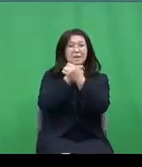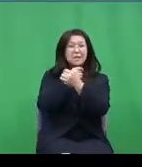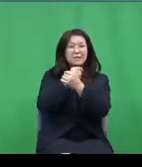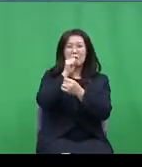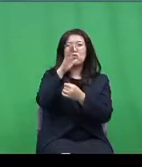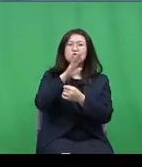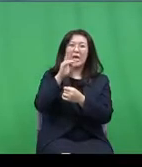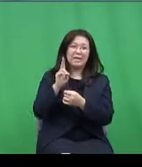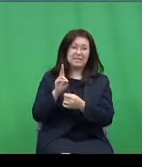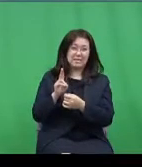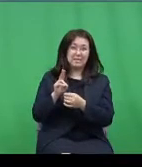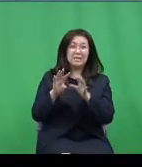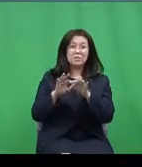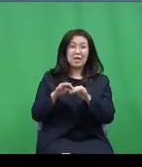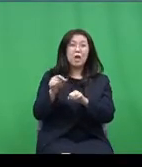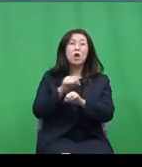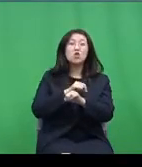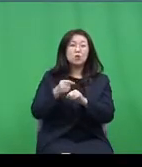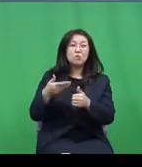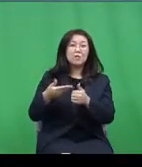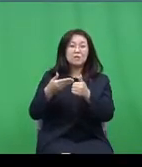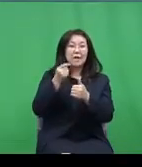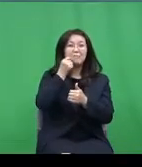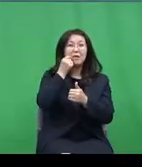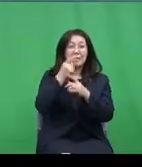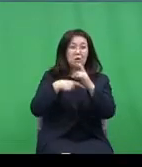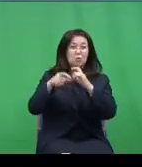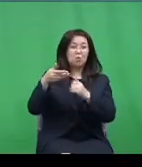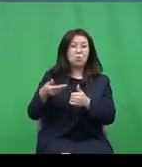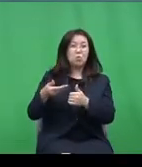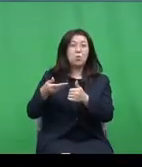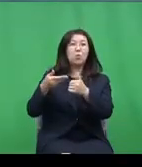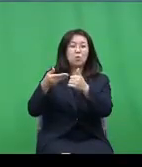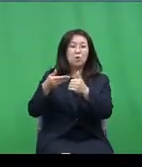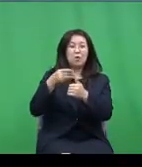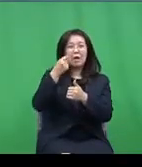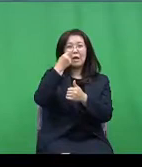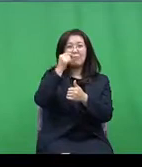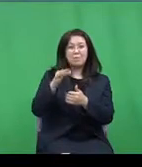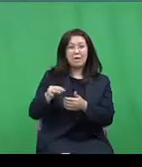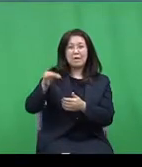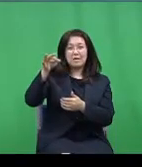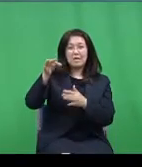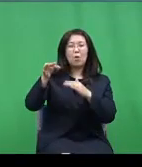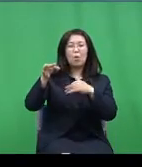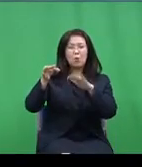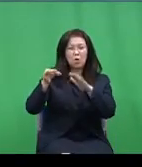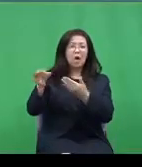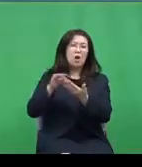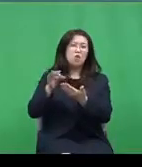良くないと。だから特別栽培米をもっと作って、むしろそれなりの値段にしてもらった方が売りや